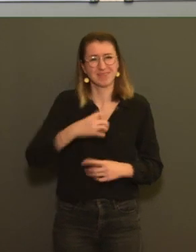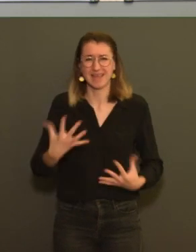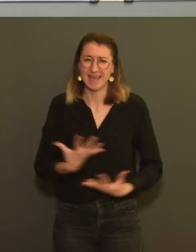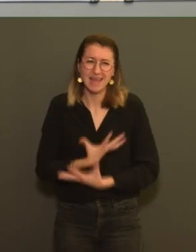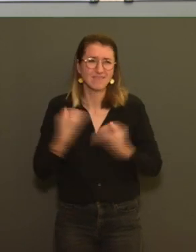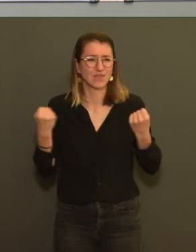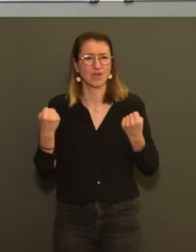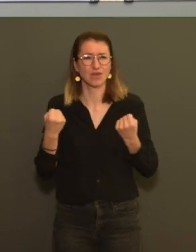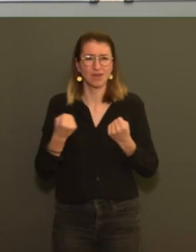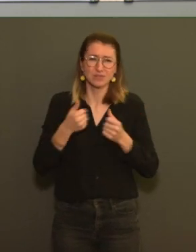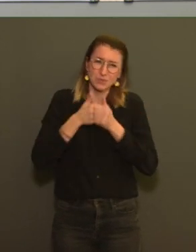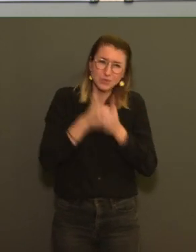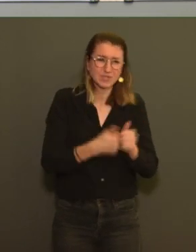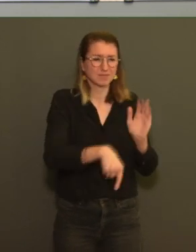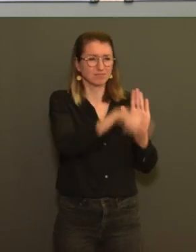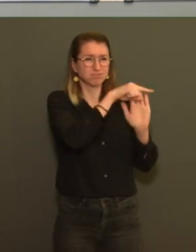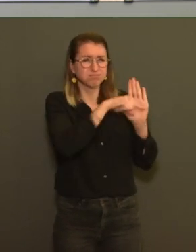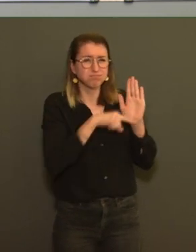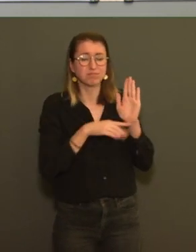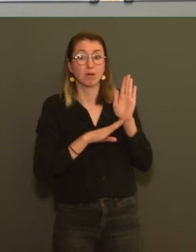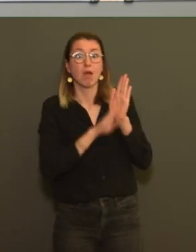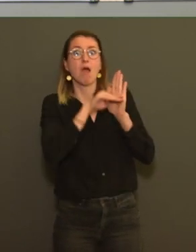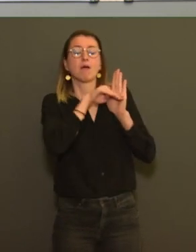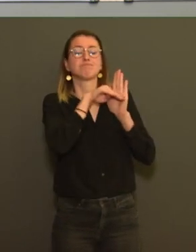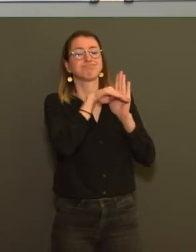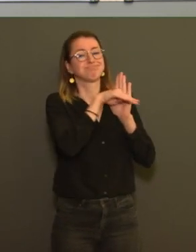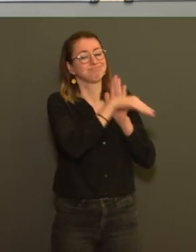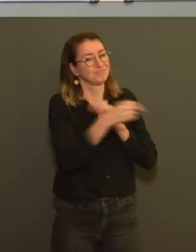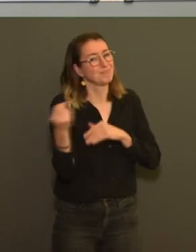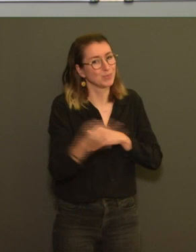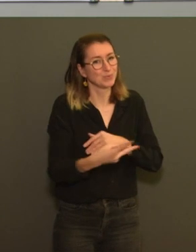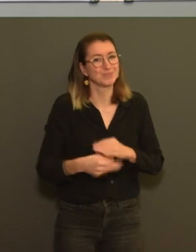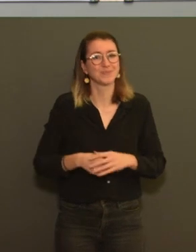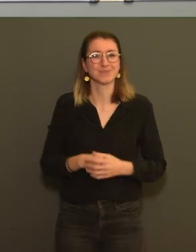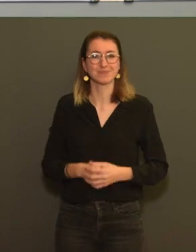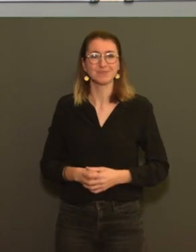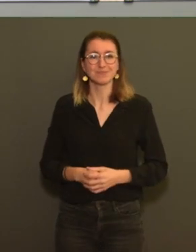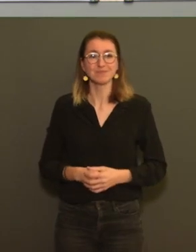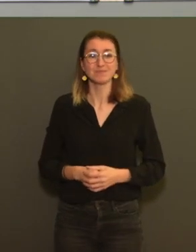manière supplémentaire le système des soins de santé.